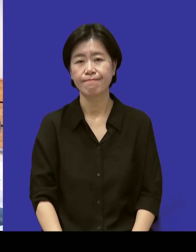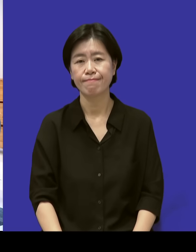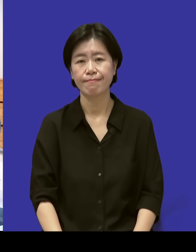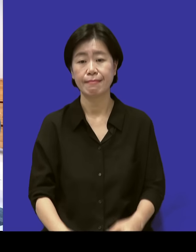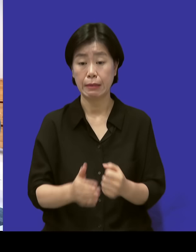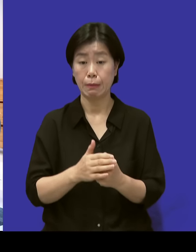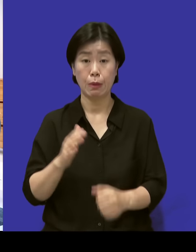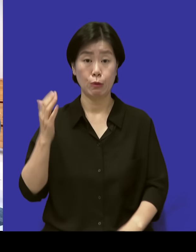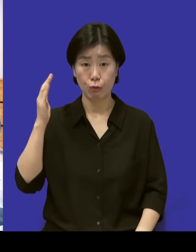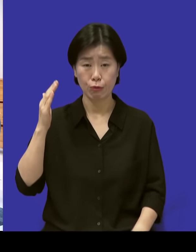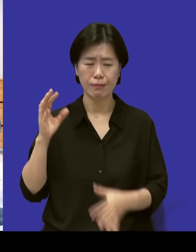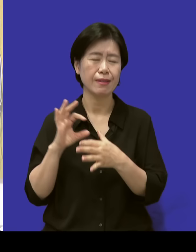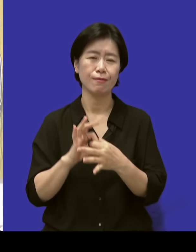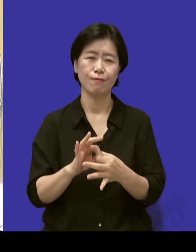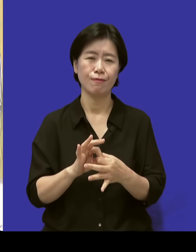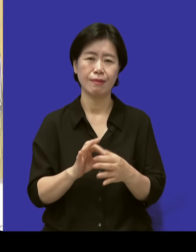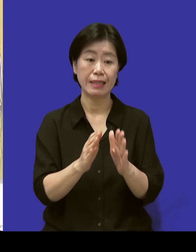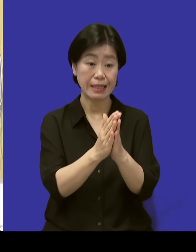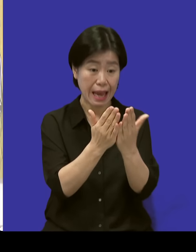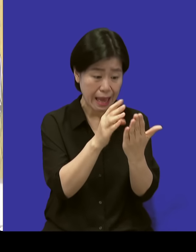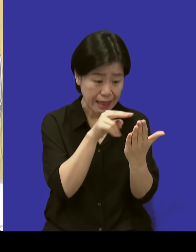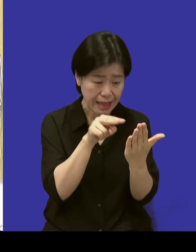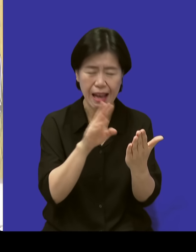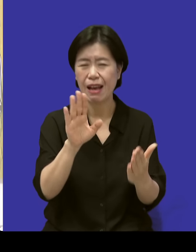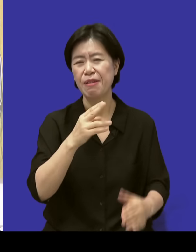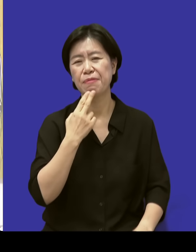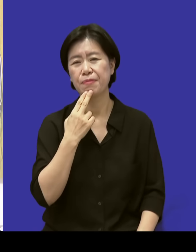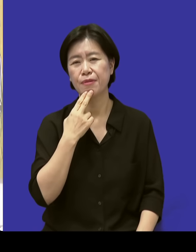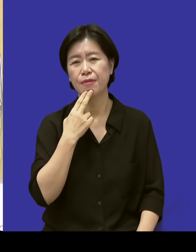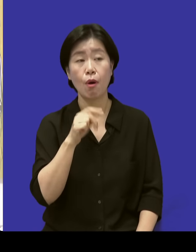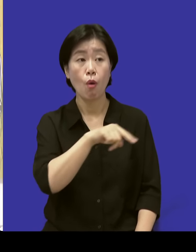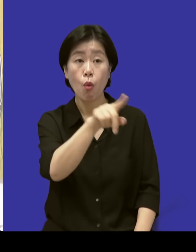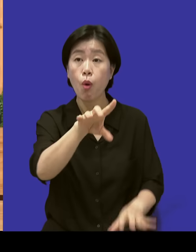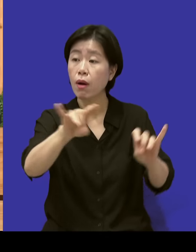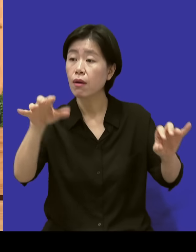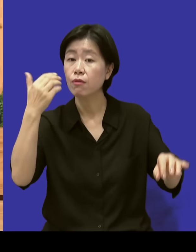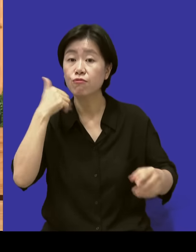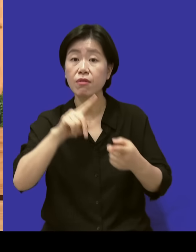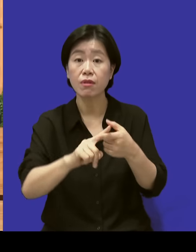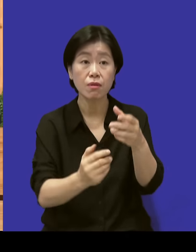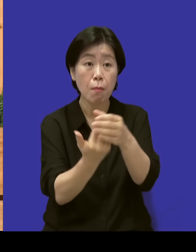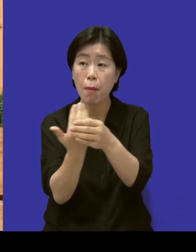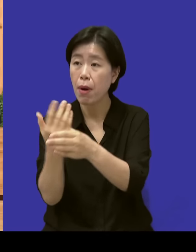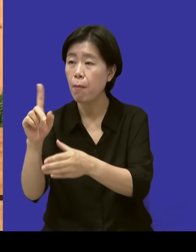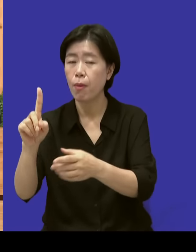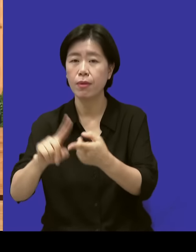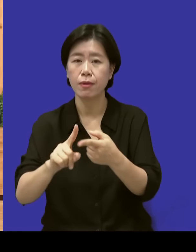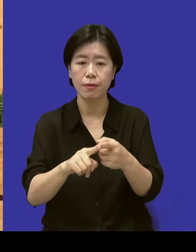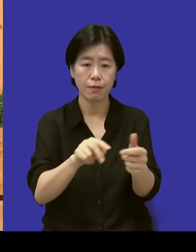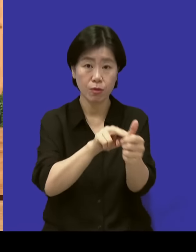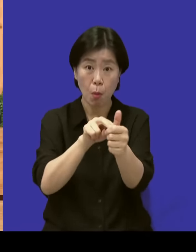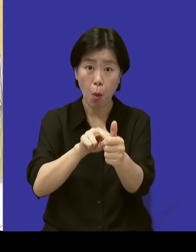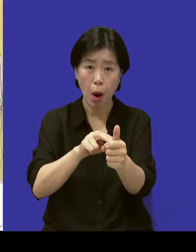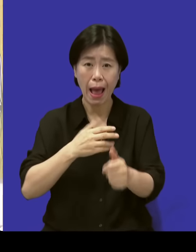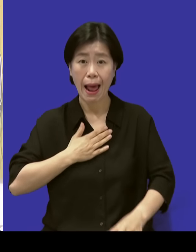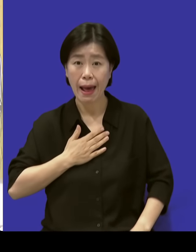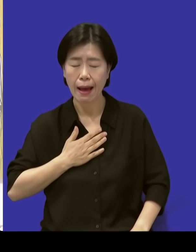요즘에도 사건 내용은 그렇게 잘 안 읽어봐요. 그렇겠네요. 근데 선입관이 생겨버리면 그렇죠. 딱 다가가기가 싫더라고요. 사람으로 안 보이잖아요. 네, 사람으로 예, 안 보여요.